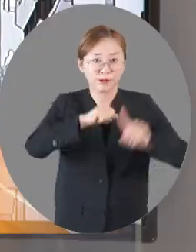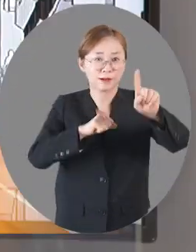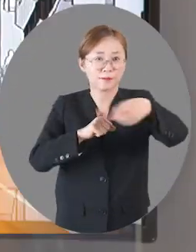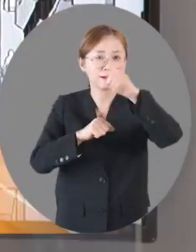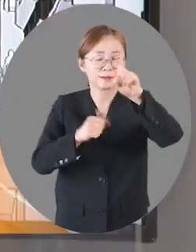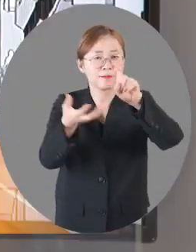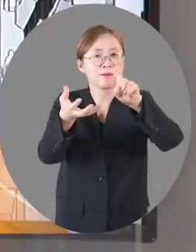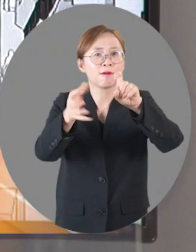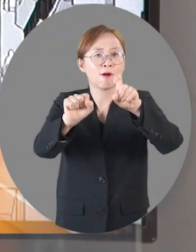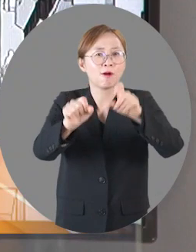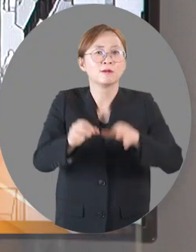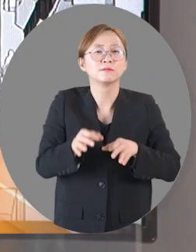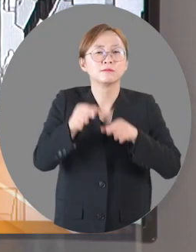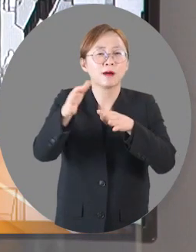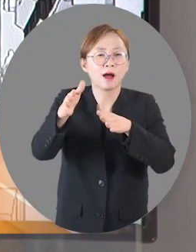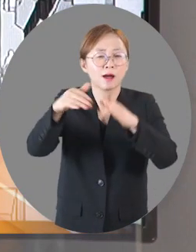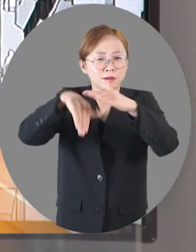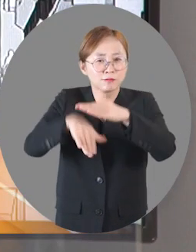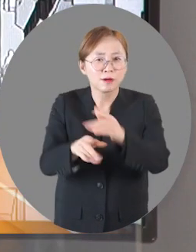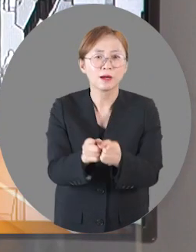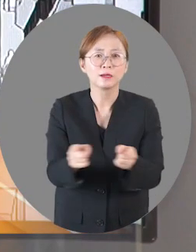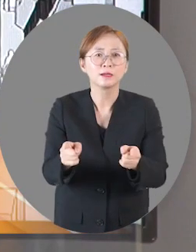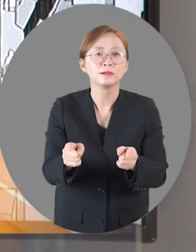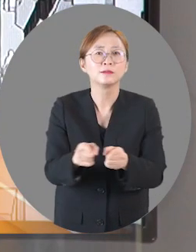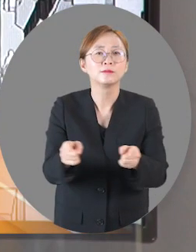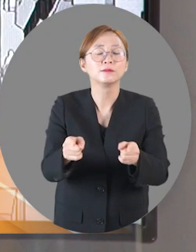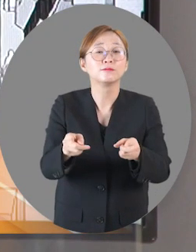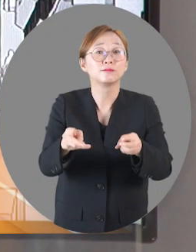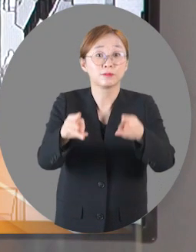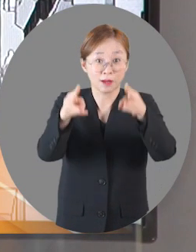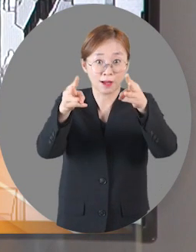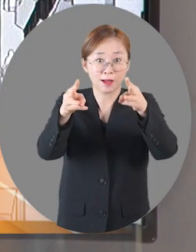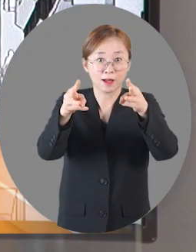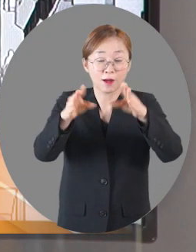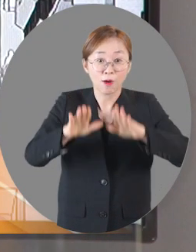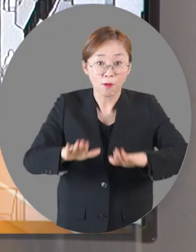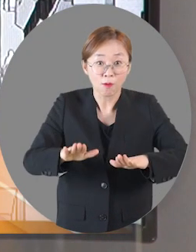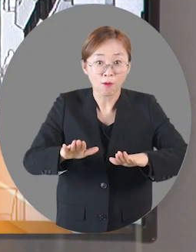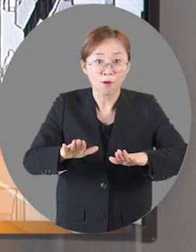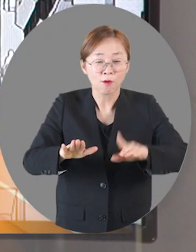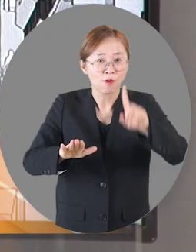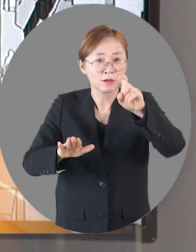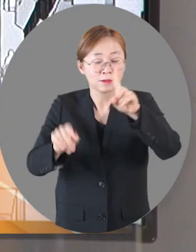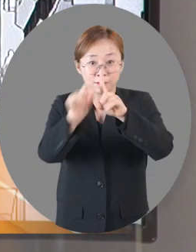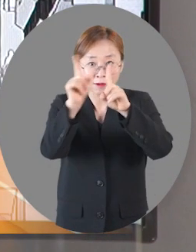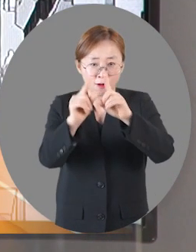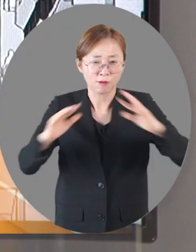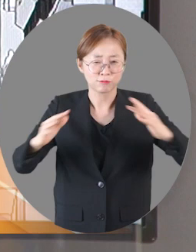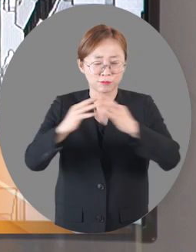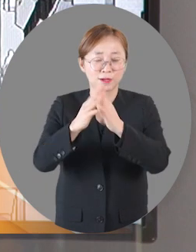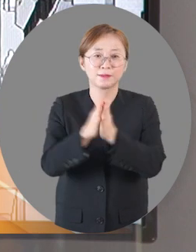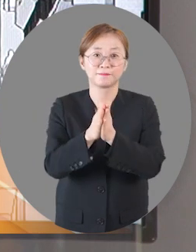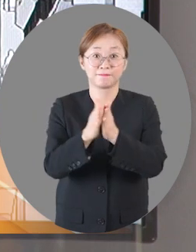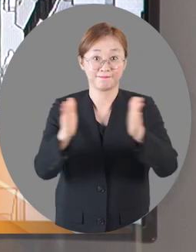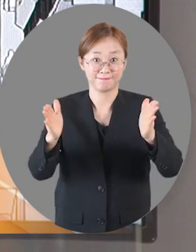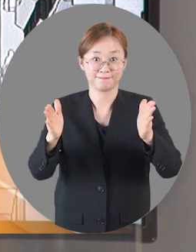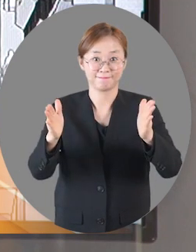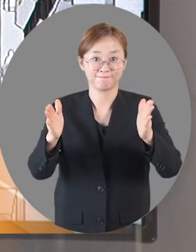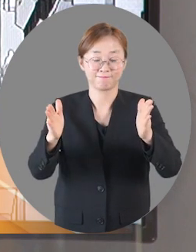총 110억 원을 투입해 지하 1층, 지상 3층의 규모로 건설되며 오는 11월 착공이